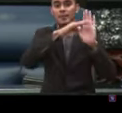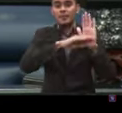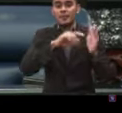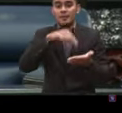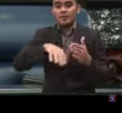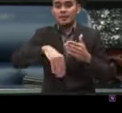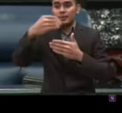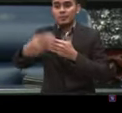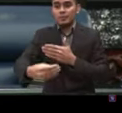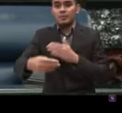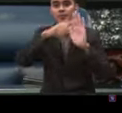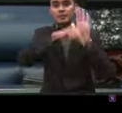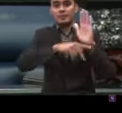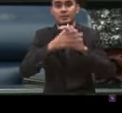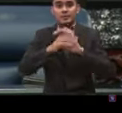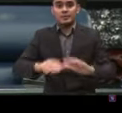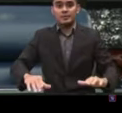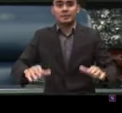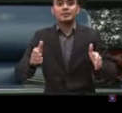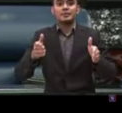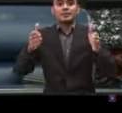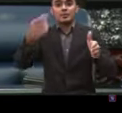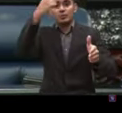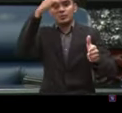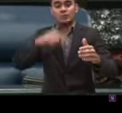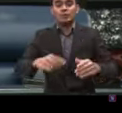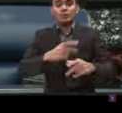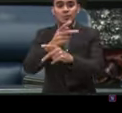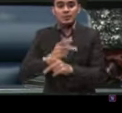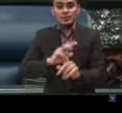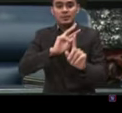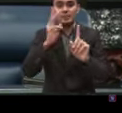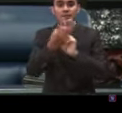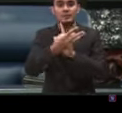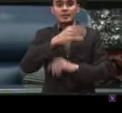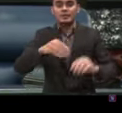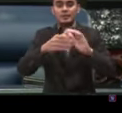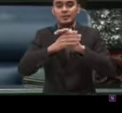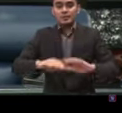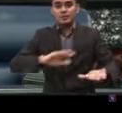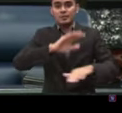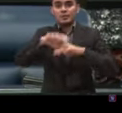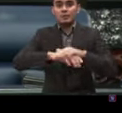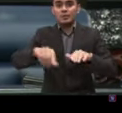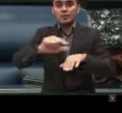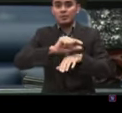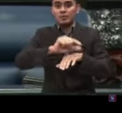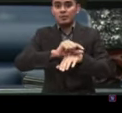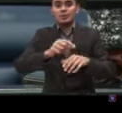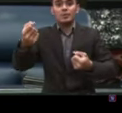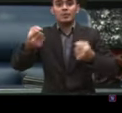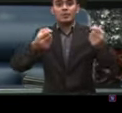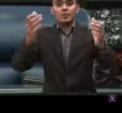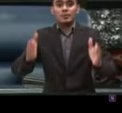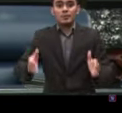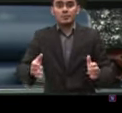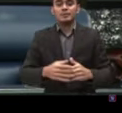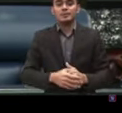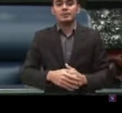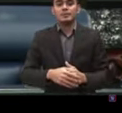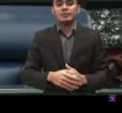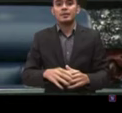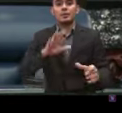ini dikeluarkan atas prinsip keselamatan jalan raya bagi melindungi kebajikan dan keselamatan semua pengguna jalan raya termasuk pengguna